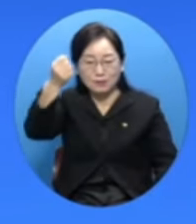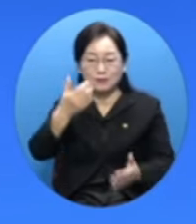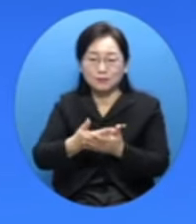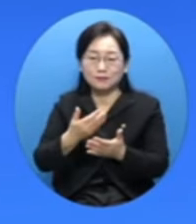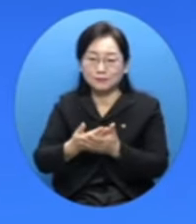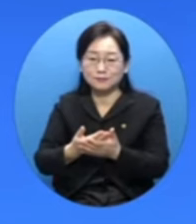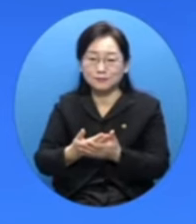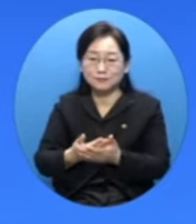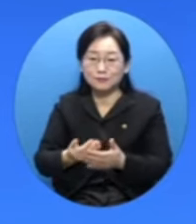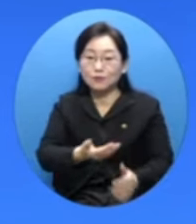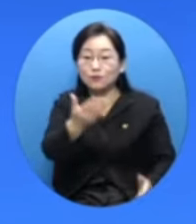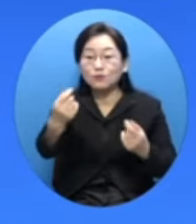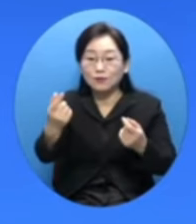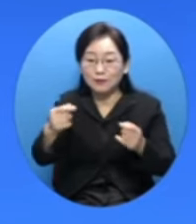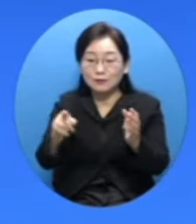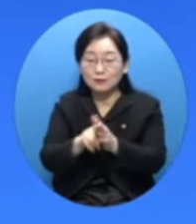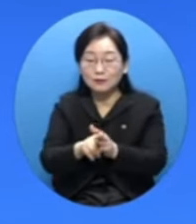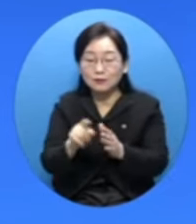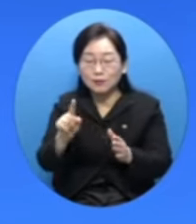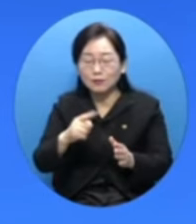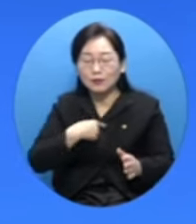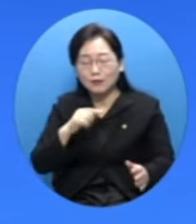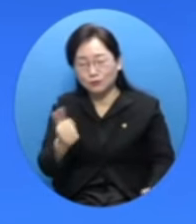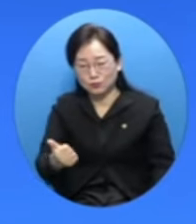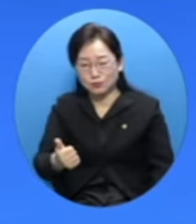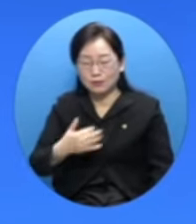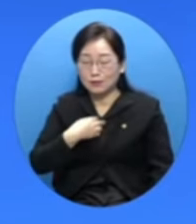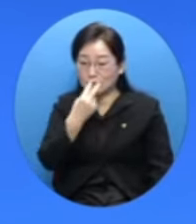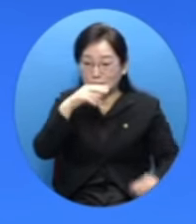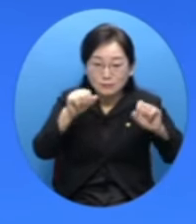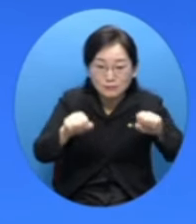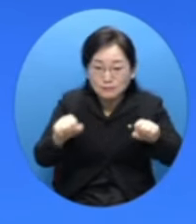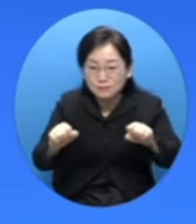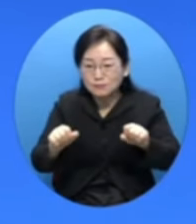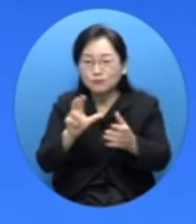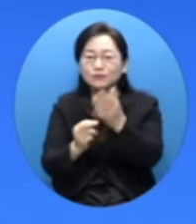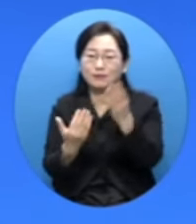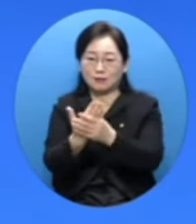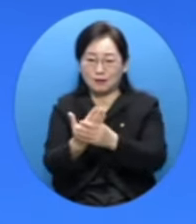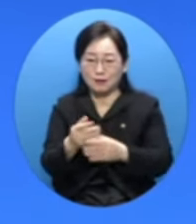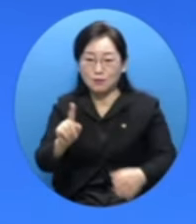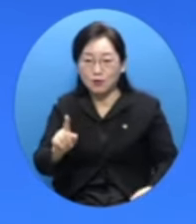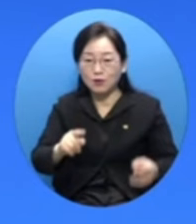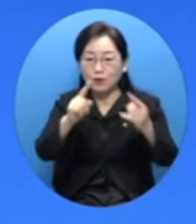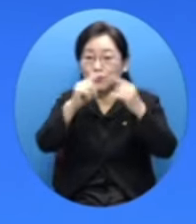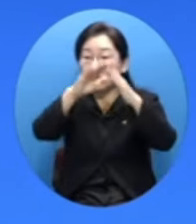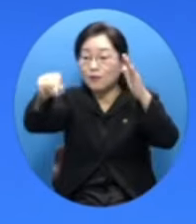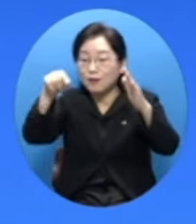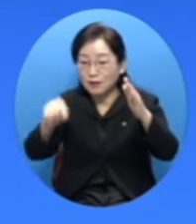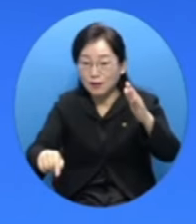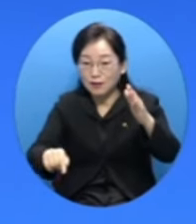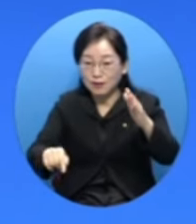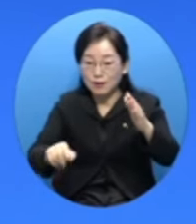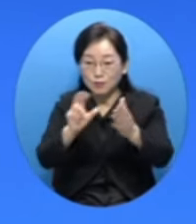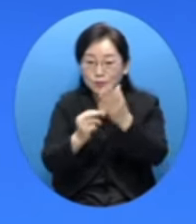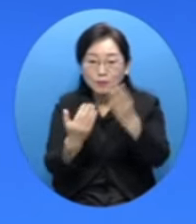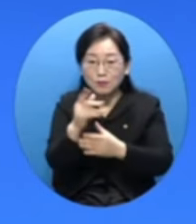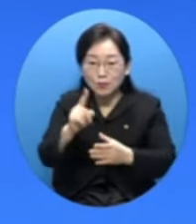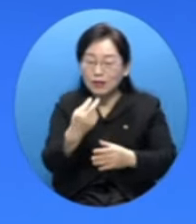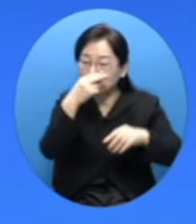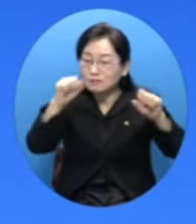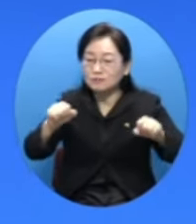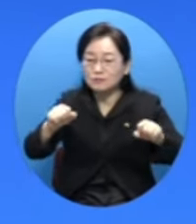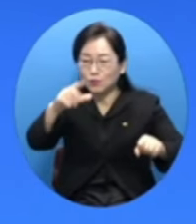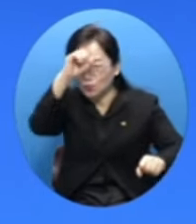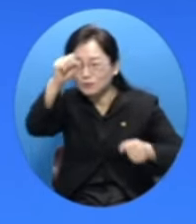신앙생활은 내가 죽는 것입니다. 내가 살아있기 때문에 모든 문제가 생겨나는 것입니다. 교회라는 모든 문제도 내가 살아있어서 생겨나는 것입니다. 가정의